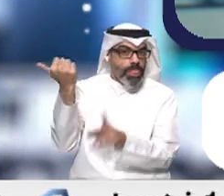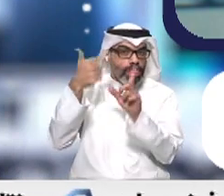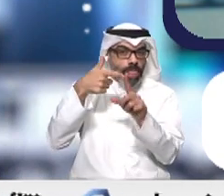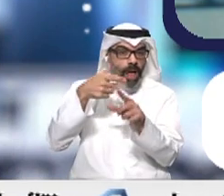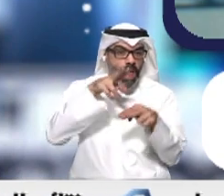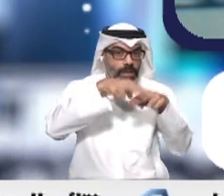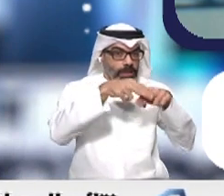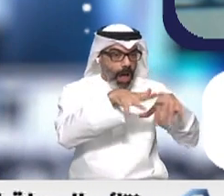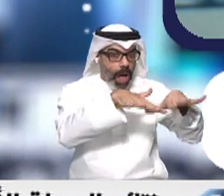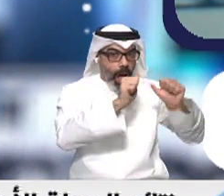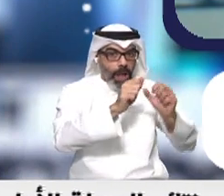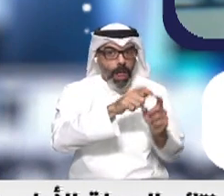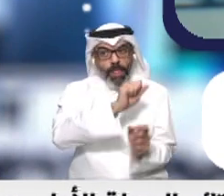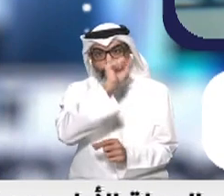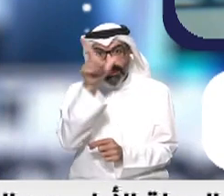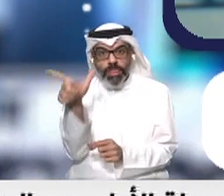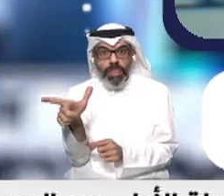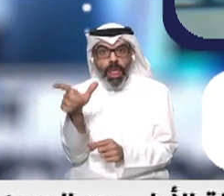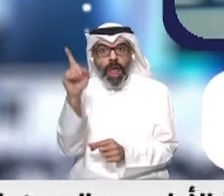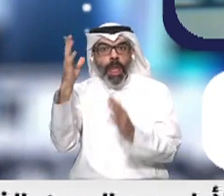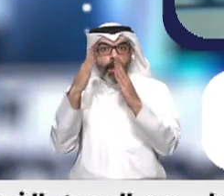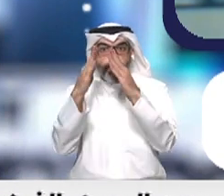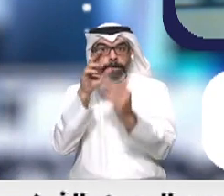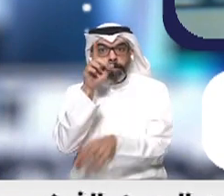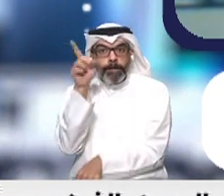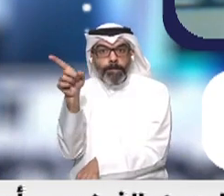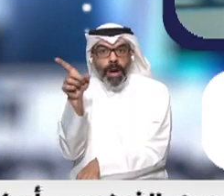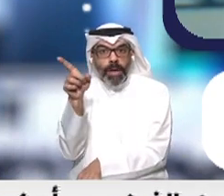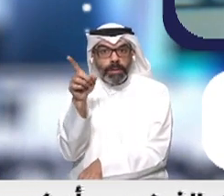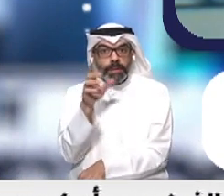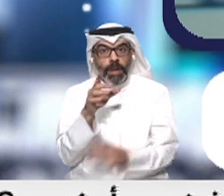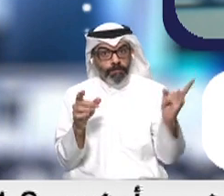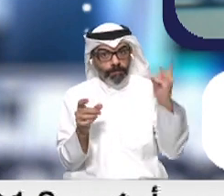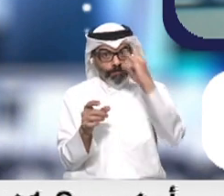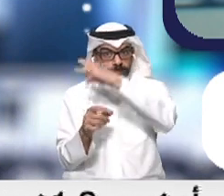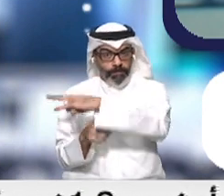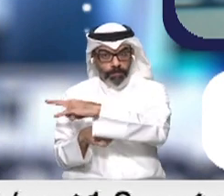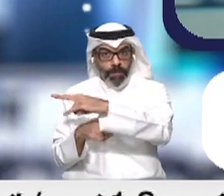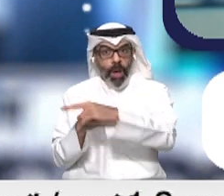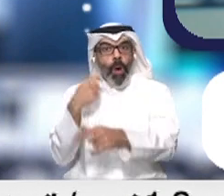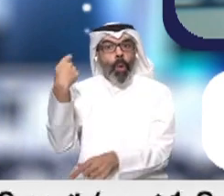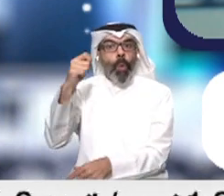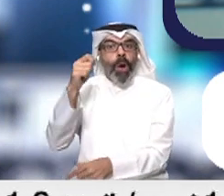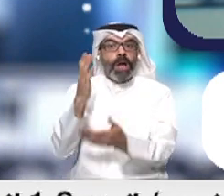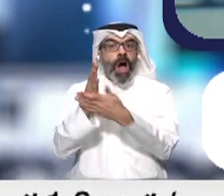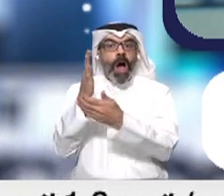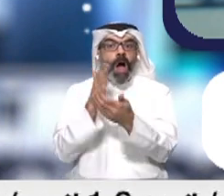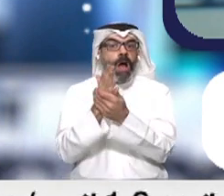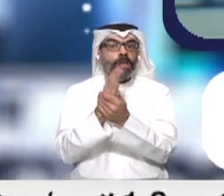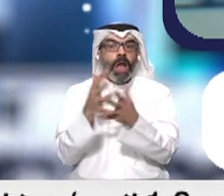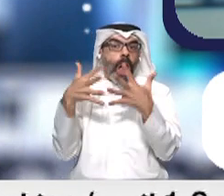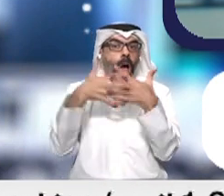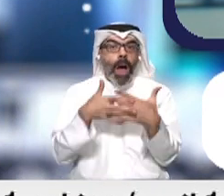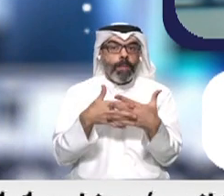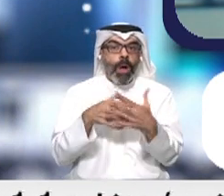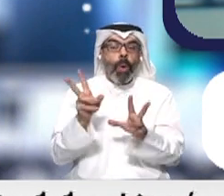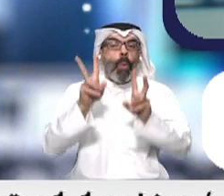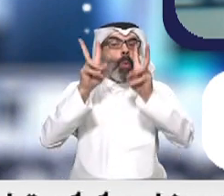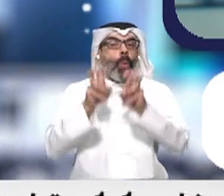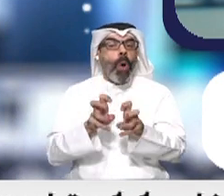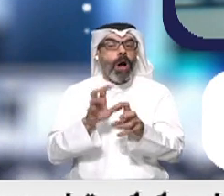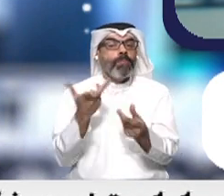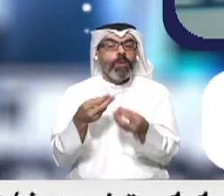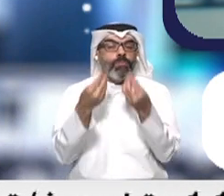إسرائيل، باعتقادك ما الذي سيحمله بلينكين خلالها، وما الذي يمكن أن تقدمه لوقف إطلاق النار في